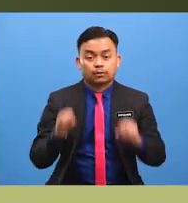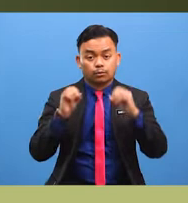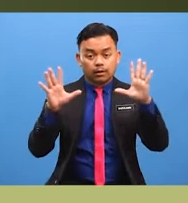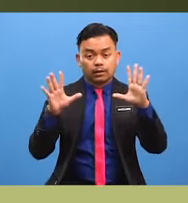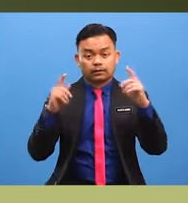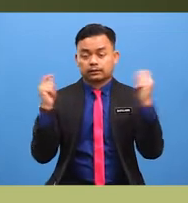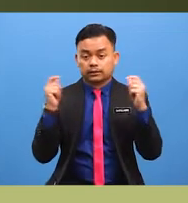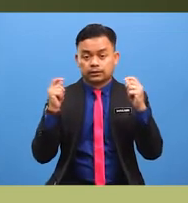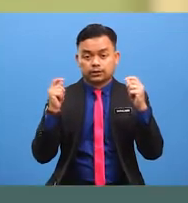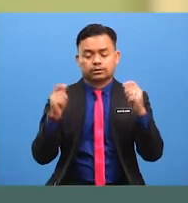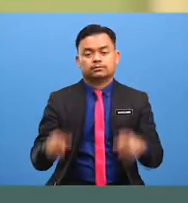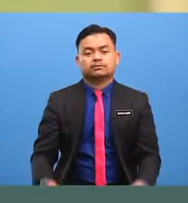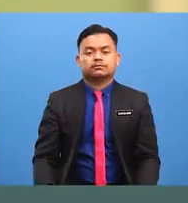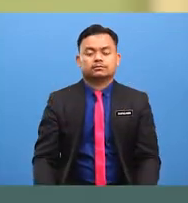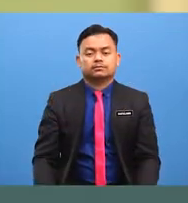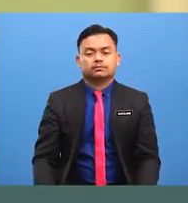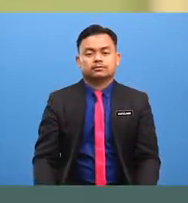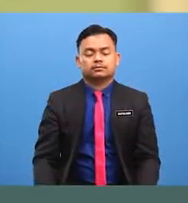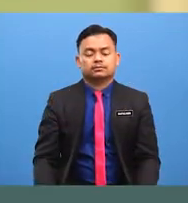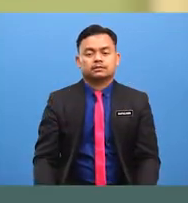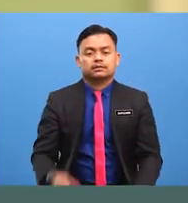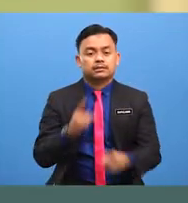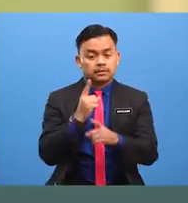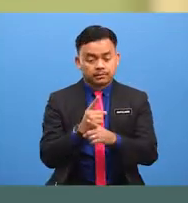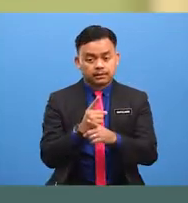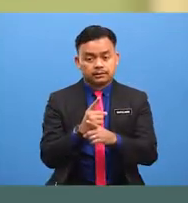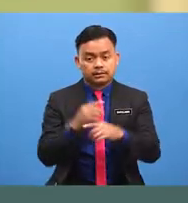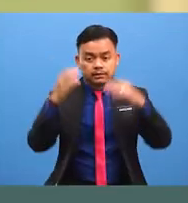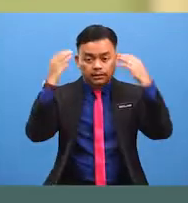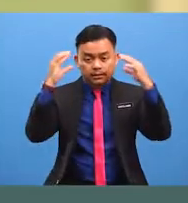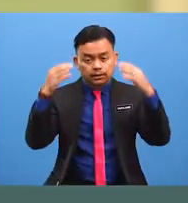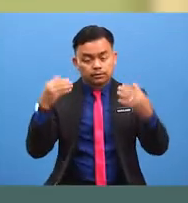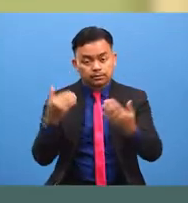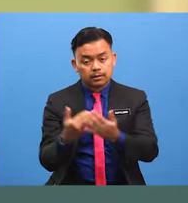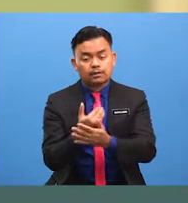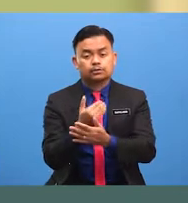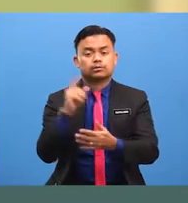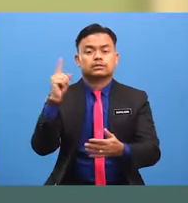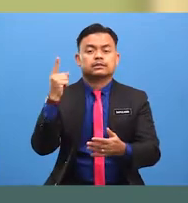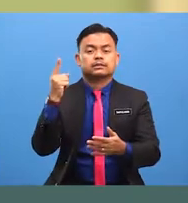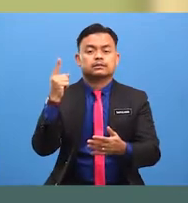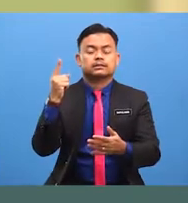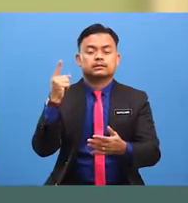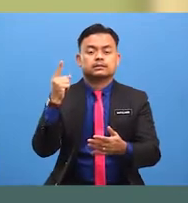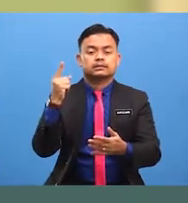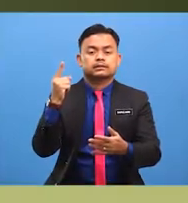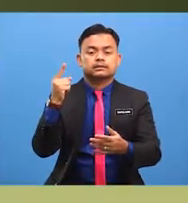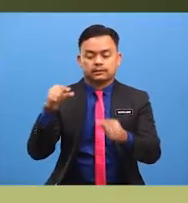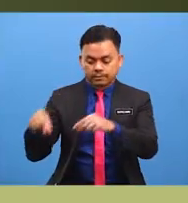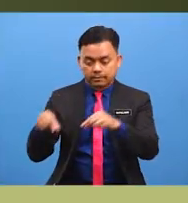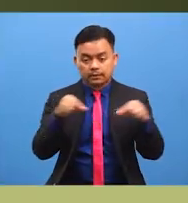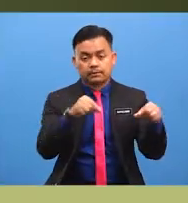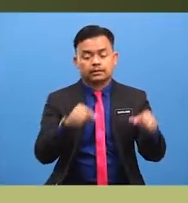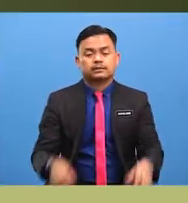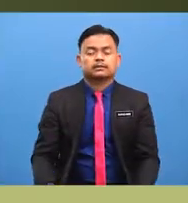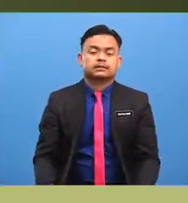Wah, terkejut bukan? Sebenarnya, kamu baru sahaja bergerak balas terhadap rangsangan.